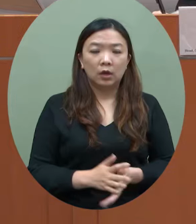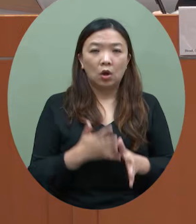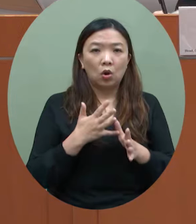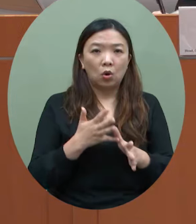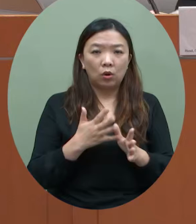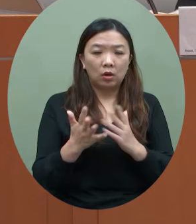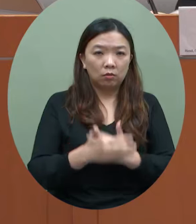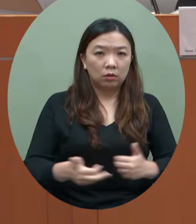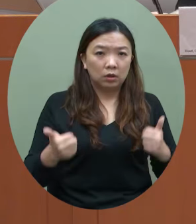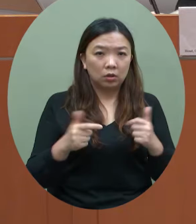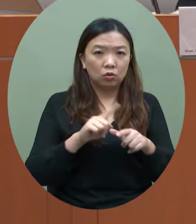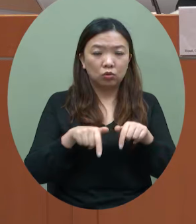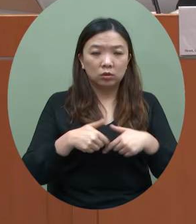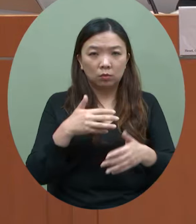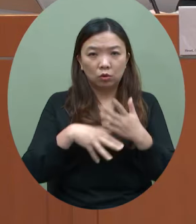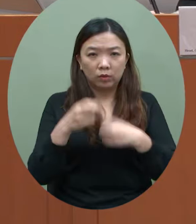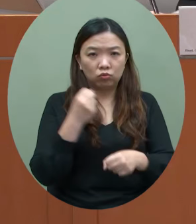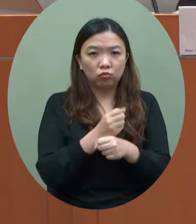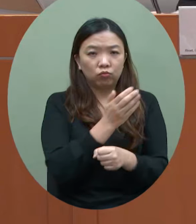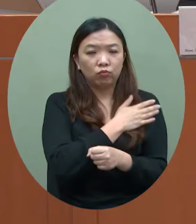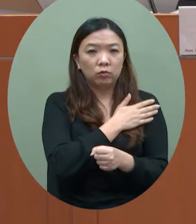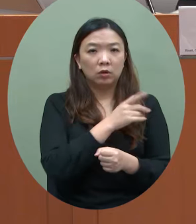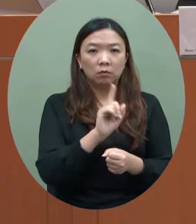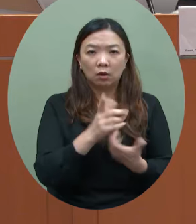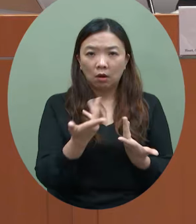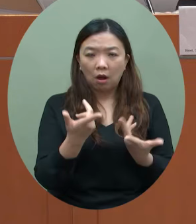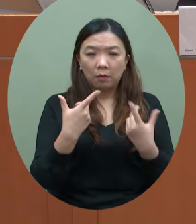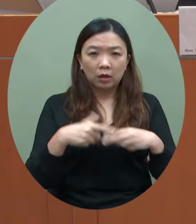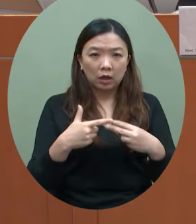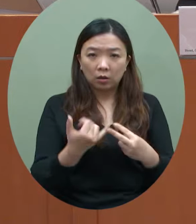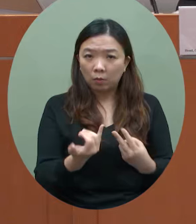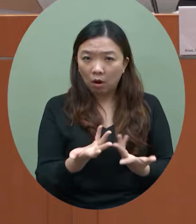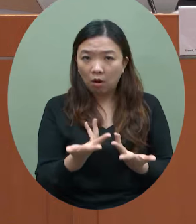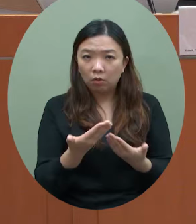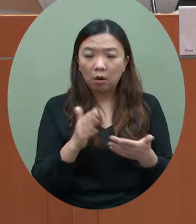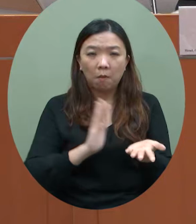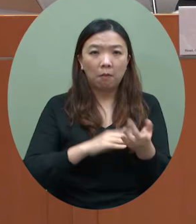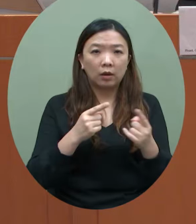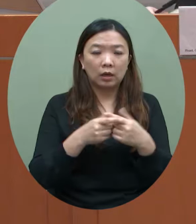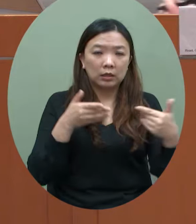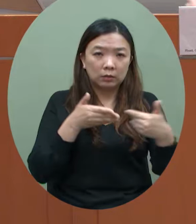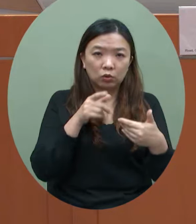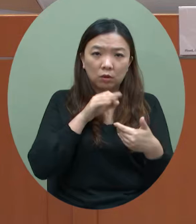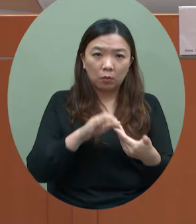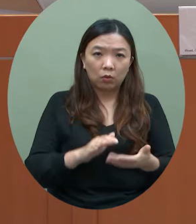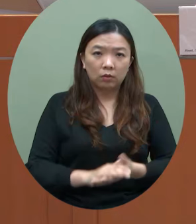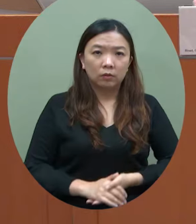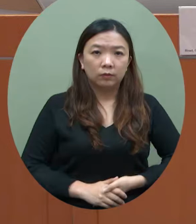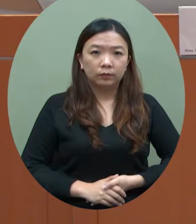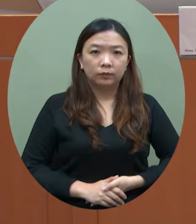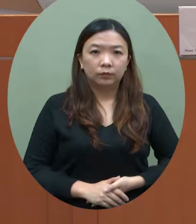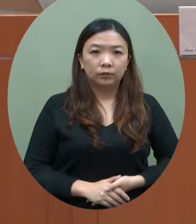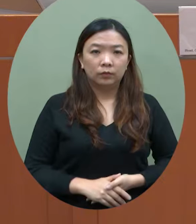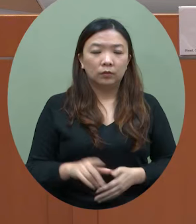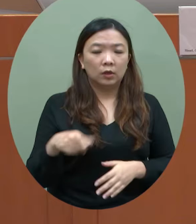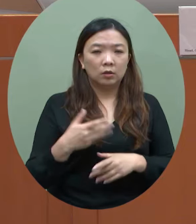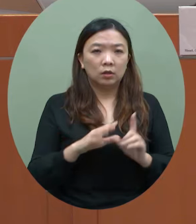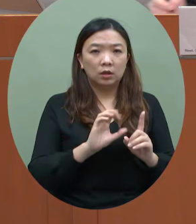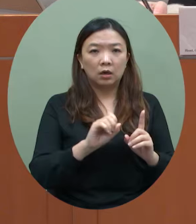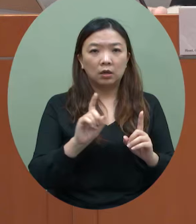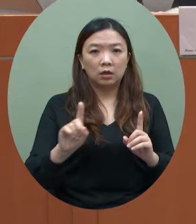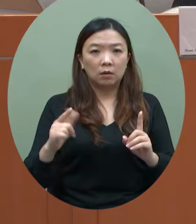心嘅職責係做啲咩？可唔可以簡介一下？會同啲病人有啲咩接觸啦？同埋頭先就提到話有個101118